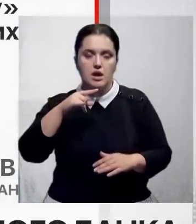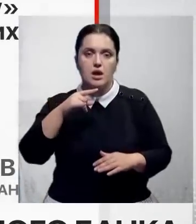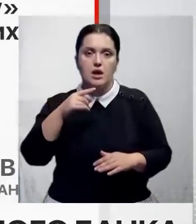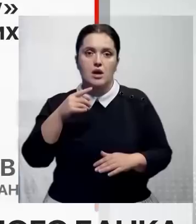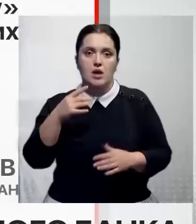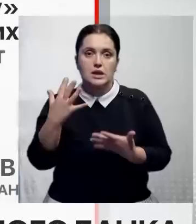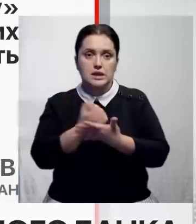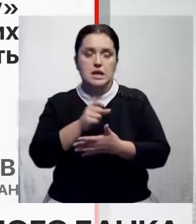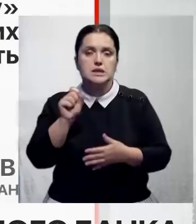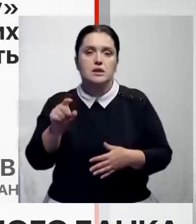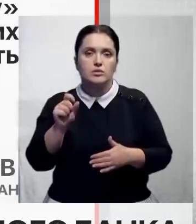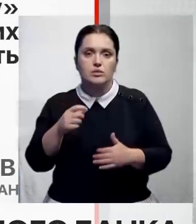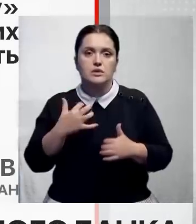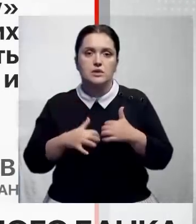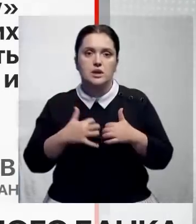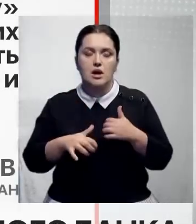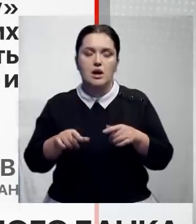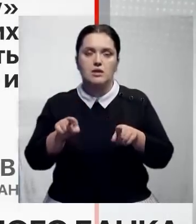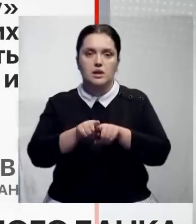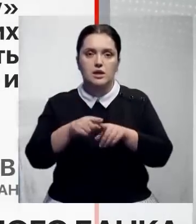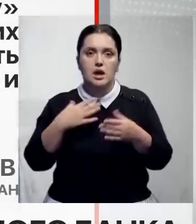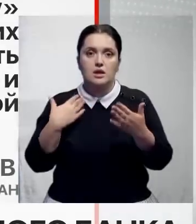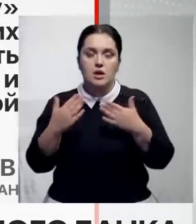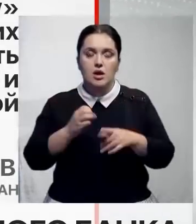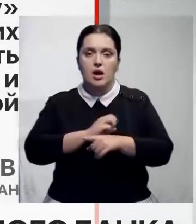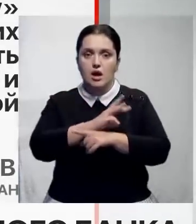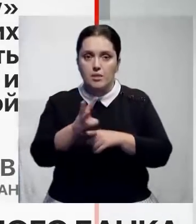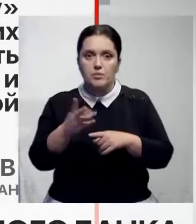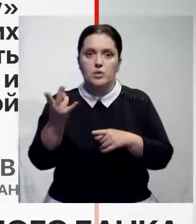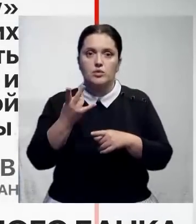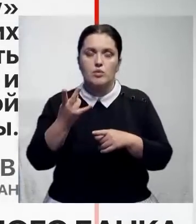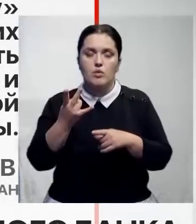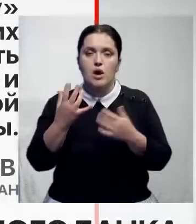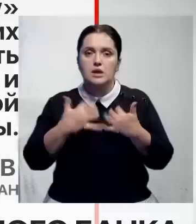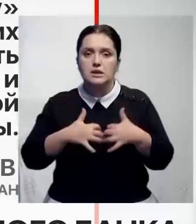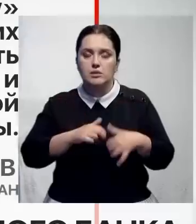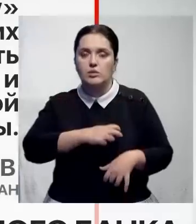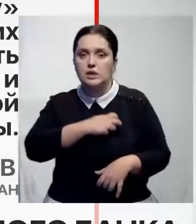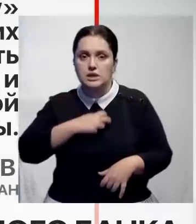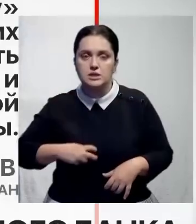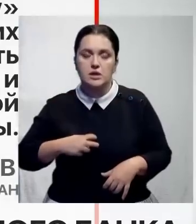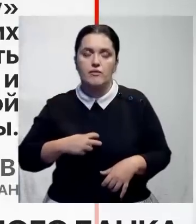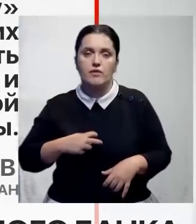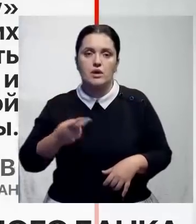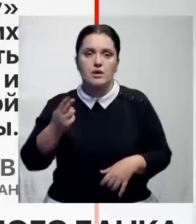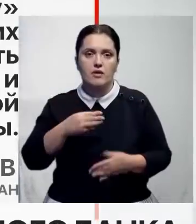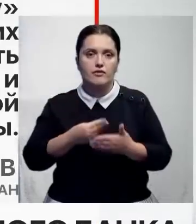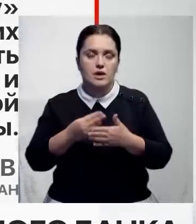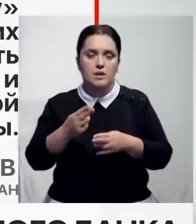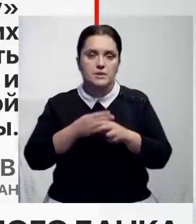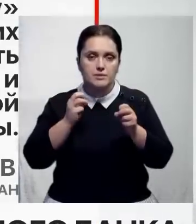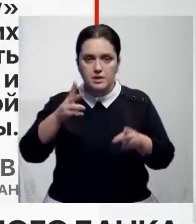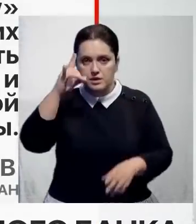золотую середину в выстраивании таких отношений и обеспечить надлежащую оценку рисков и последствий для финансовой безопасности страны.